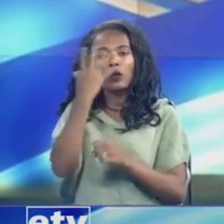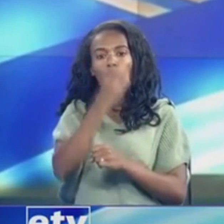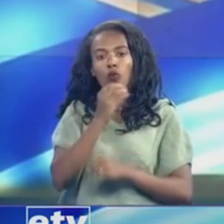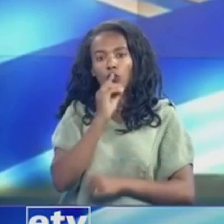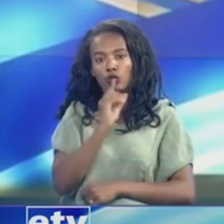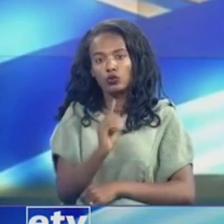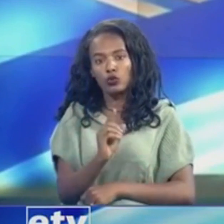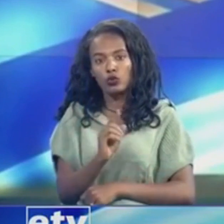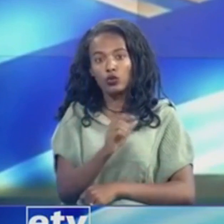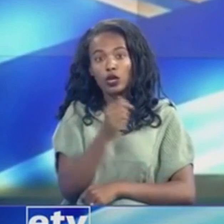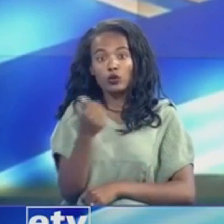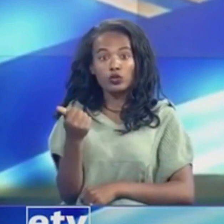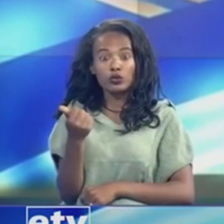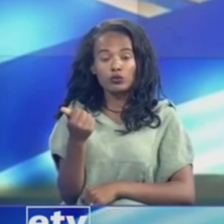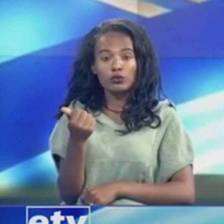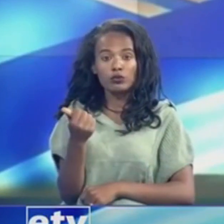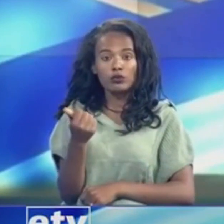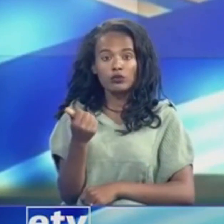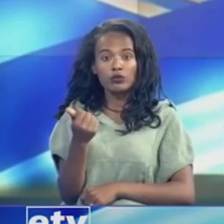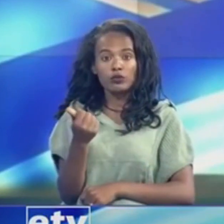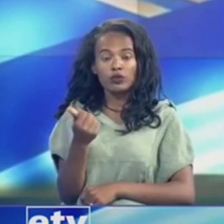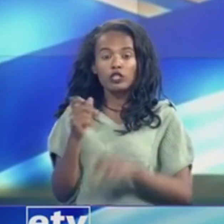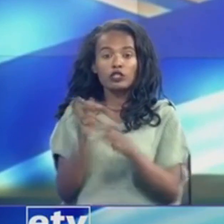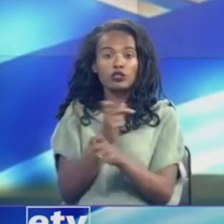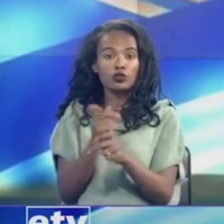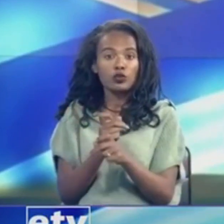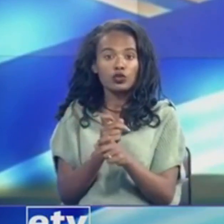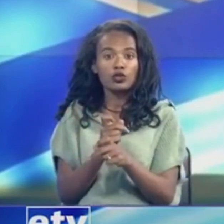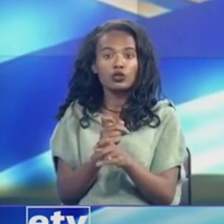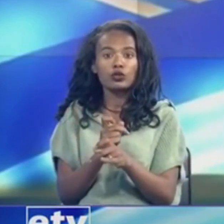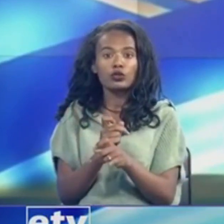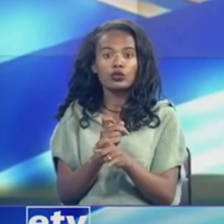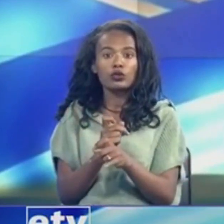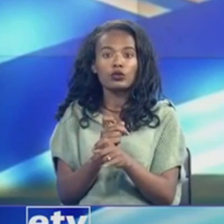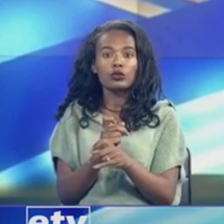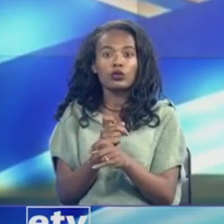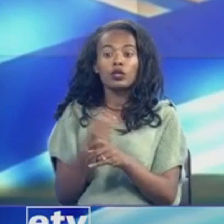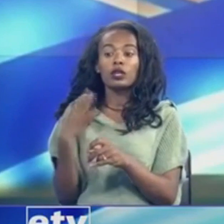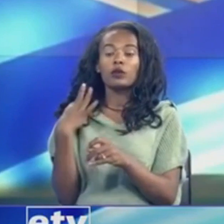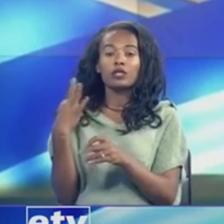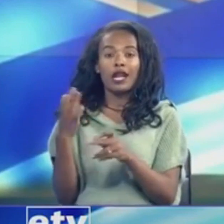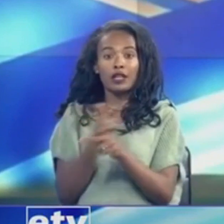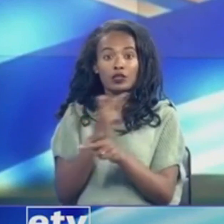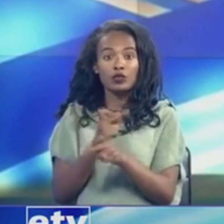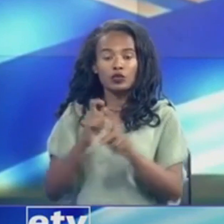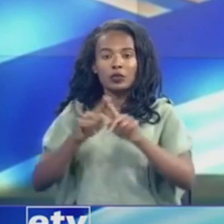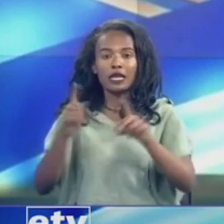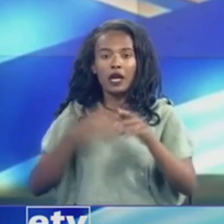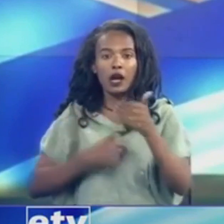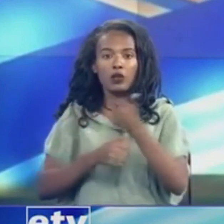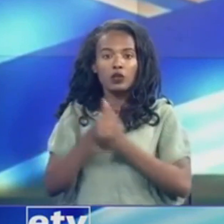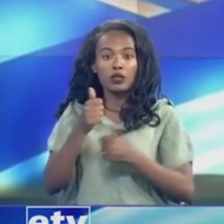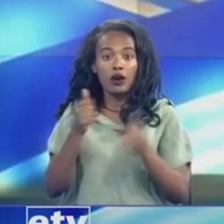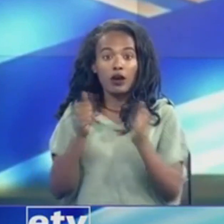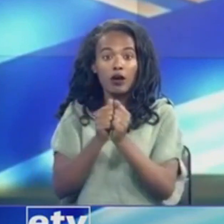እና ሌሎችም ድርጅቶች በጎ ግብረሰናይ ድርጅቶች በተለይ ከአካል ጉዳተኛ ጋር